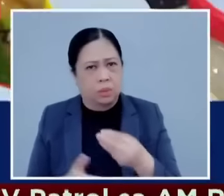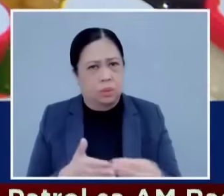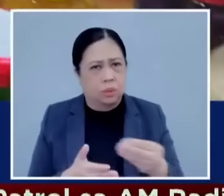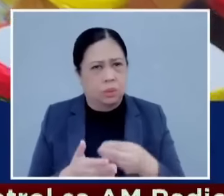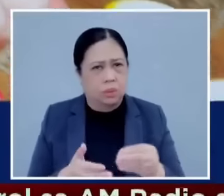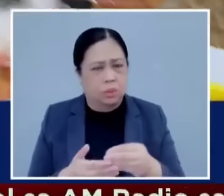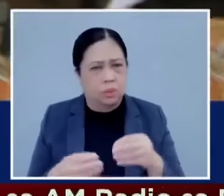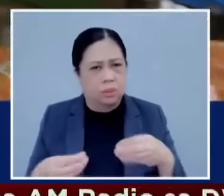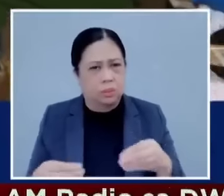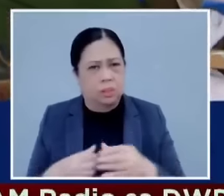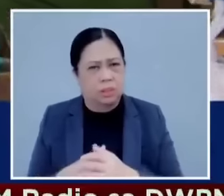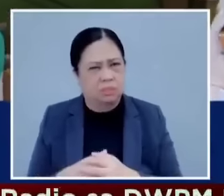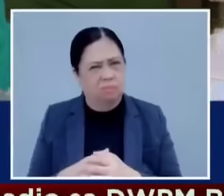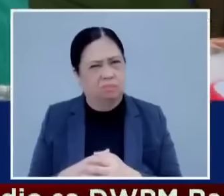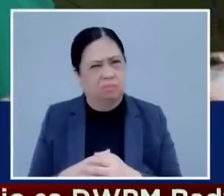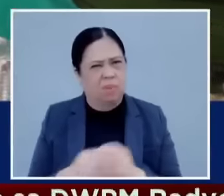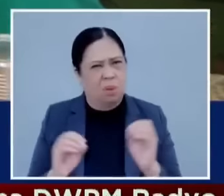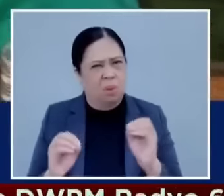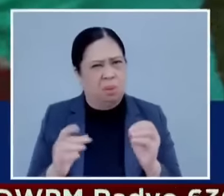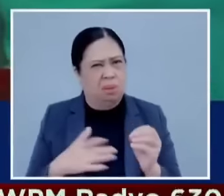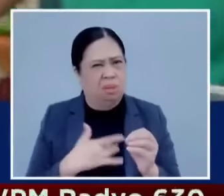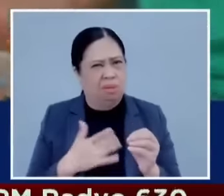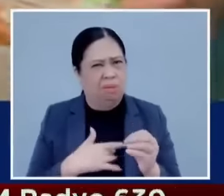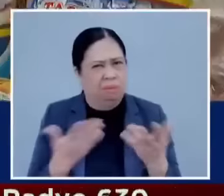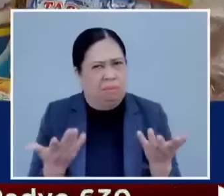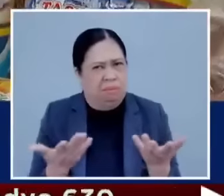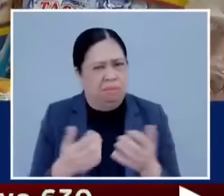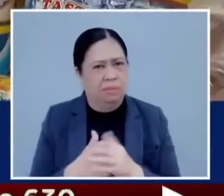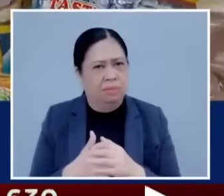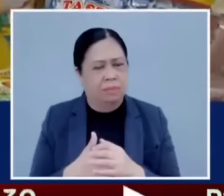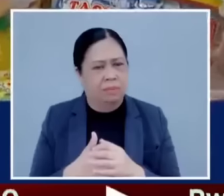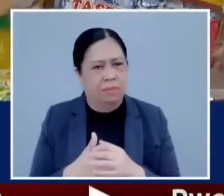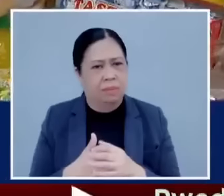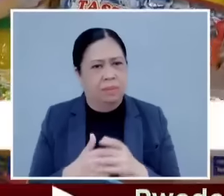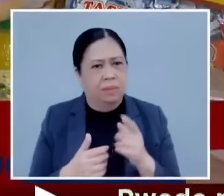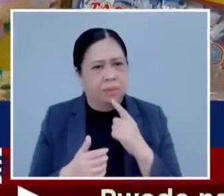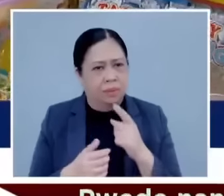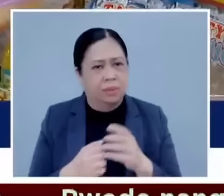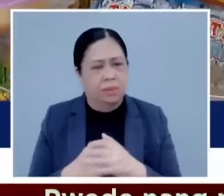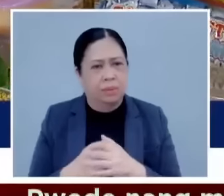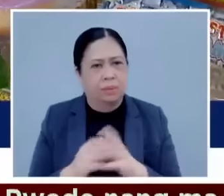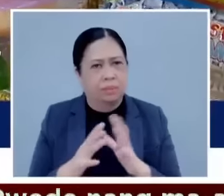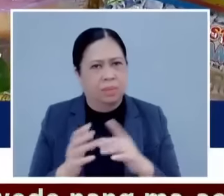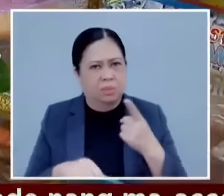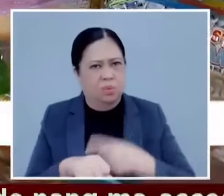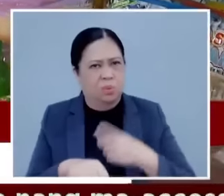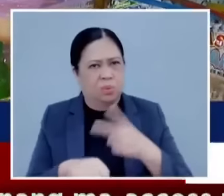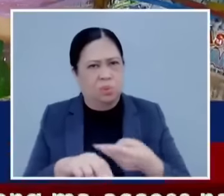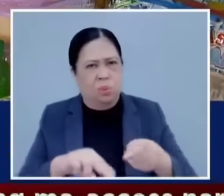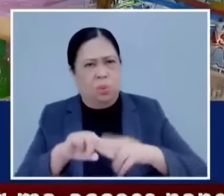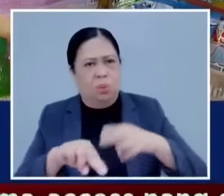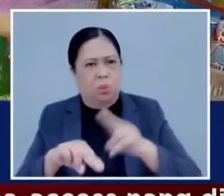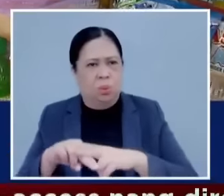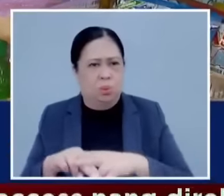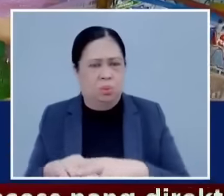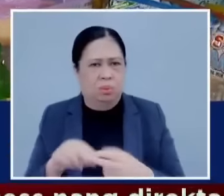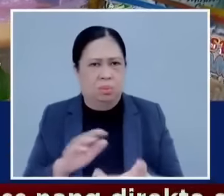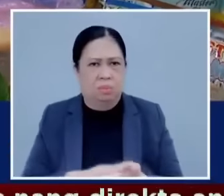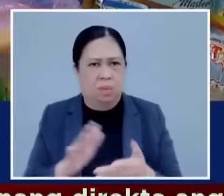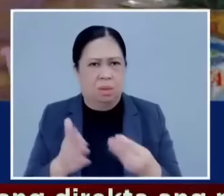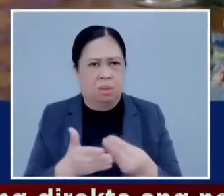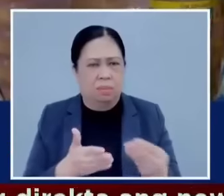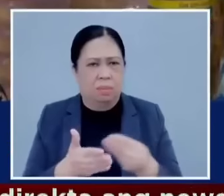market, tila hindi naman nila ito nadadama. Malaking-malaki, alos parang doble. Alin po? Yung mga pinamimili namin